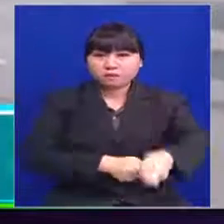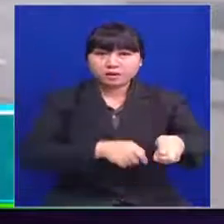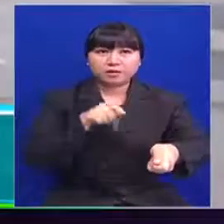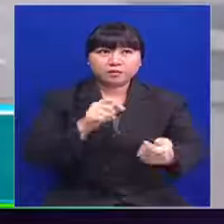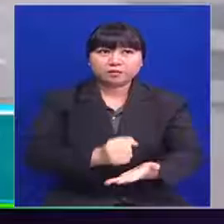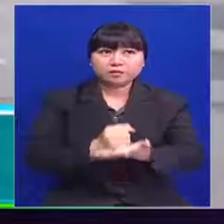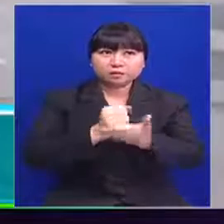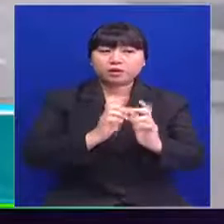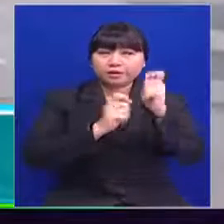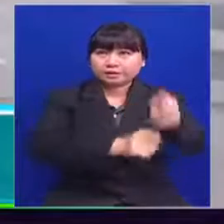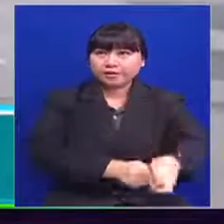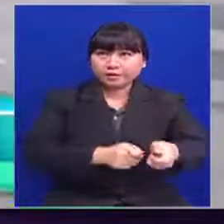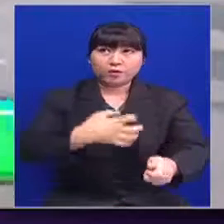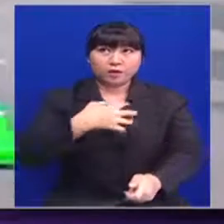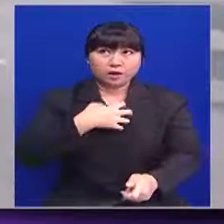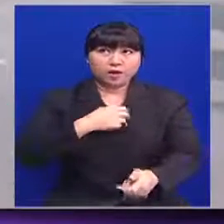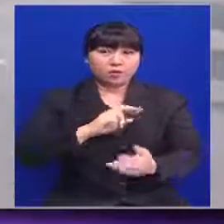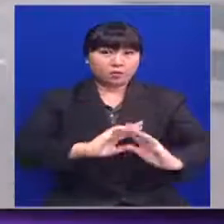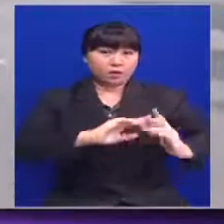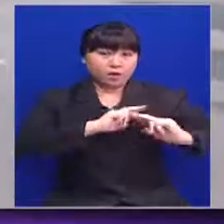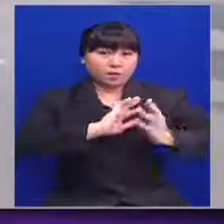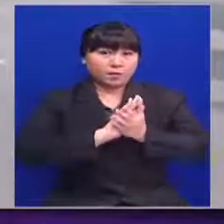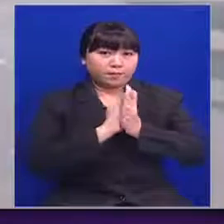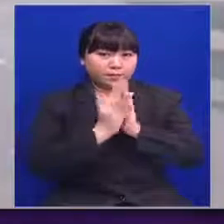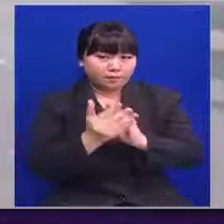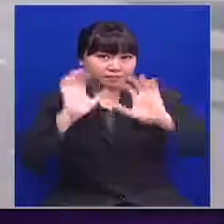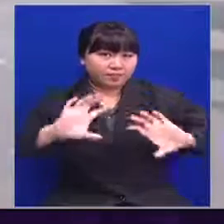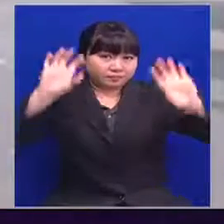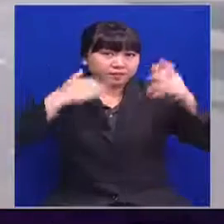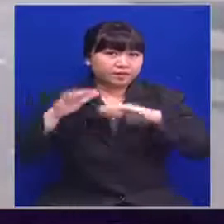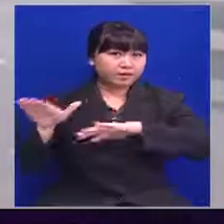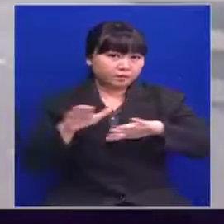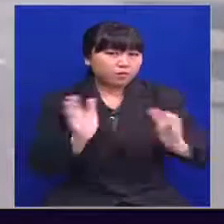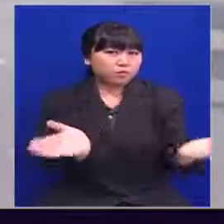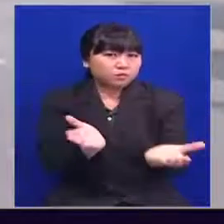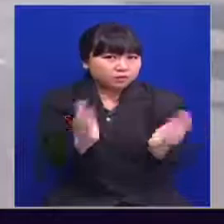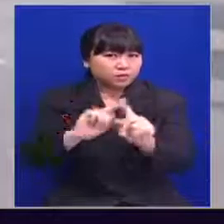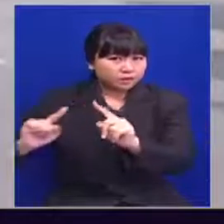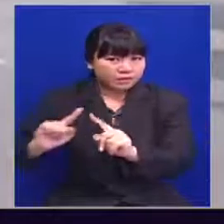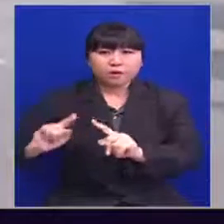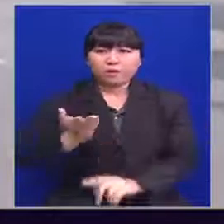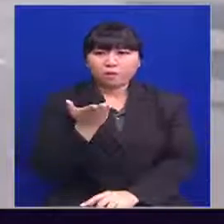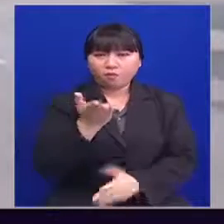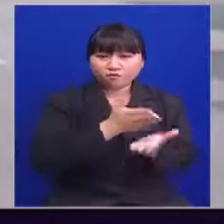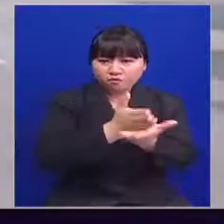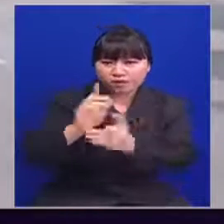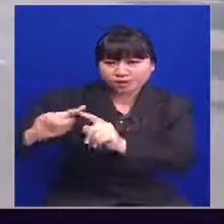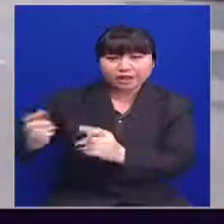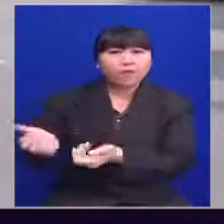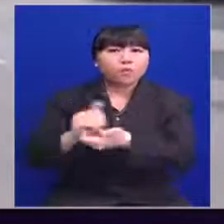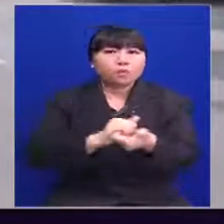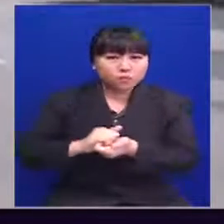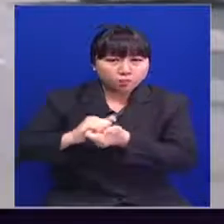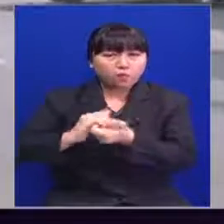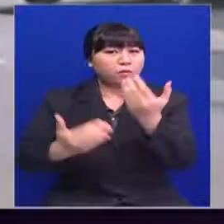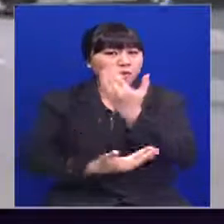ษตรกรนะคะที่ต้องการปรับตัวค่ะโดยรัฐบาลนะคะพร้อมที่จะสนับสนุนในทุกด้านนะคะแต่ขอให้ทุกภาคส่วนร่วมมือกันสร้างเปิด